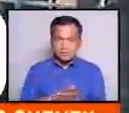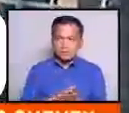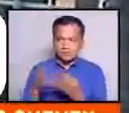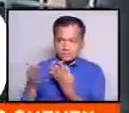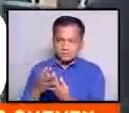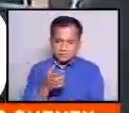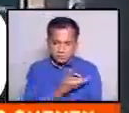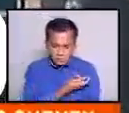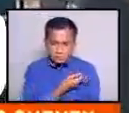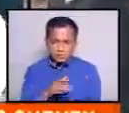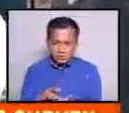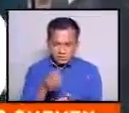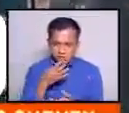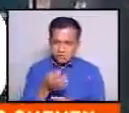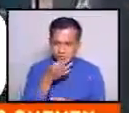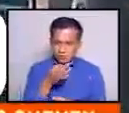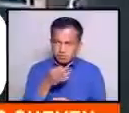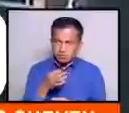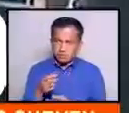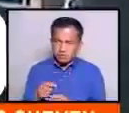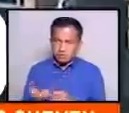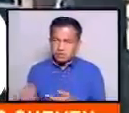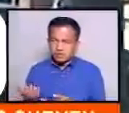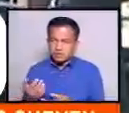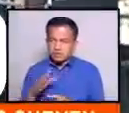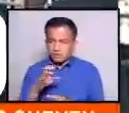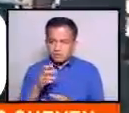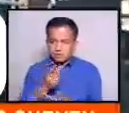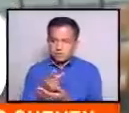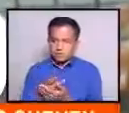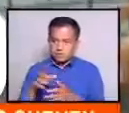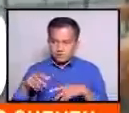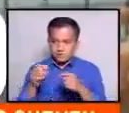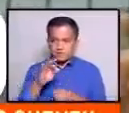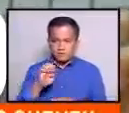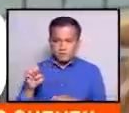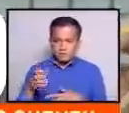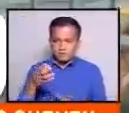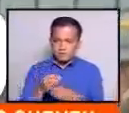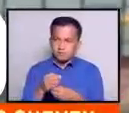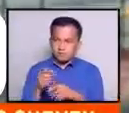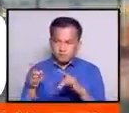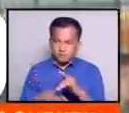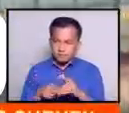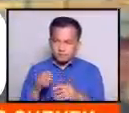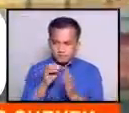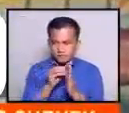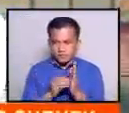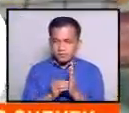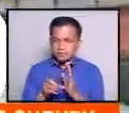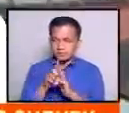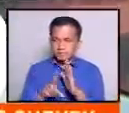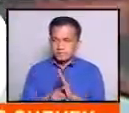pati bakuna, gamot at mga pagkain. Kaya naniningil sila ng 500 peso adoption fee. Bukod pa yan sa mga penalty na nasasaad sa